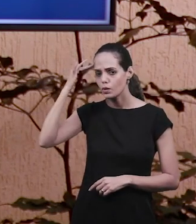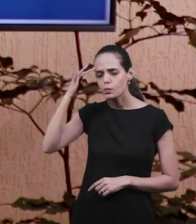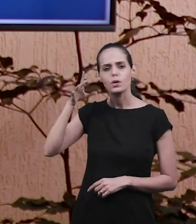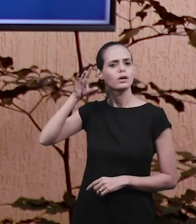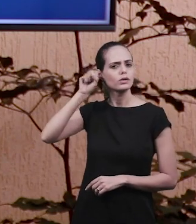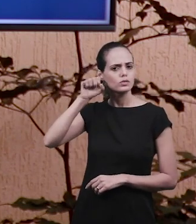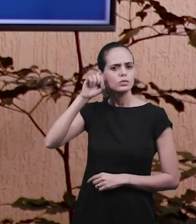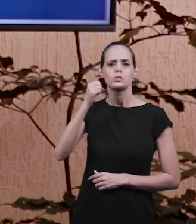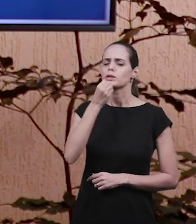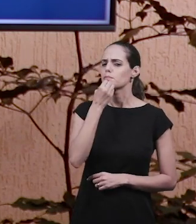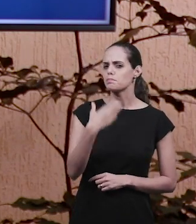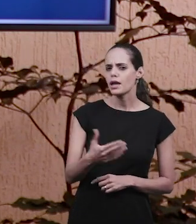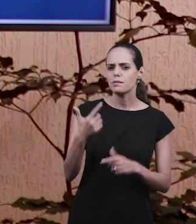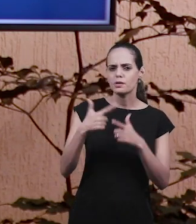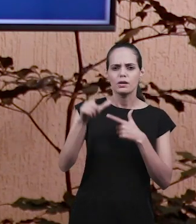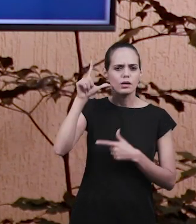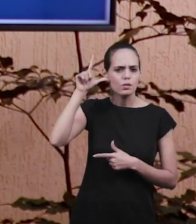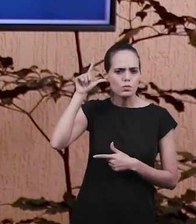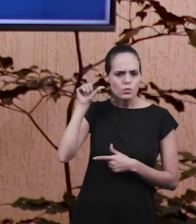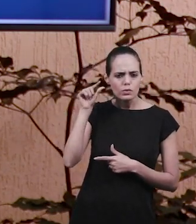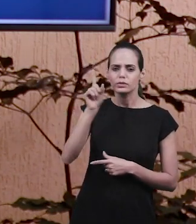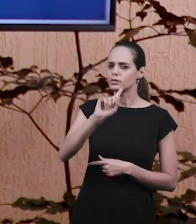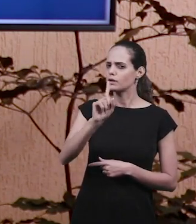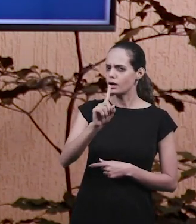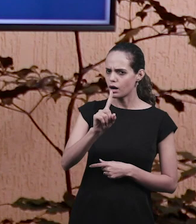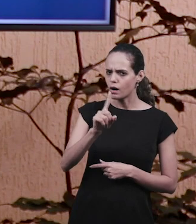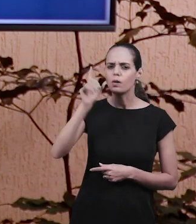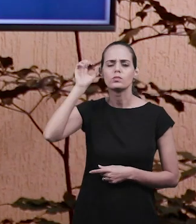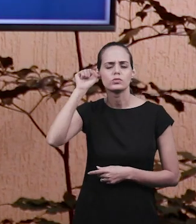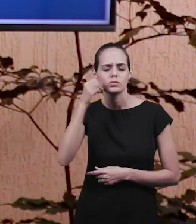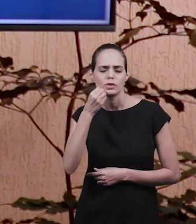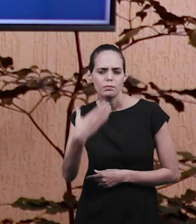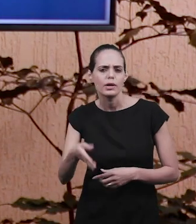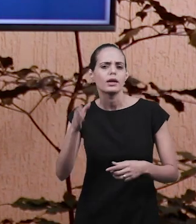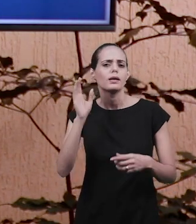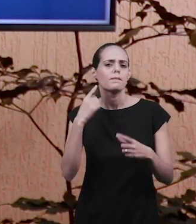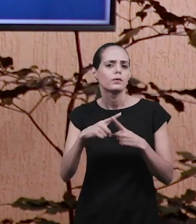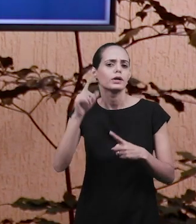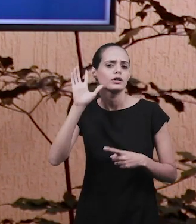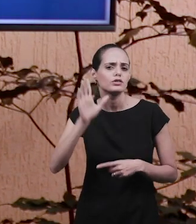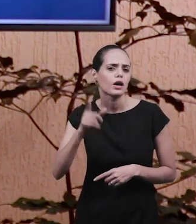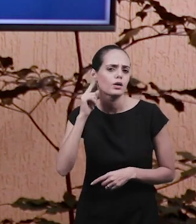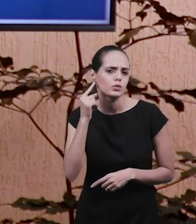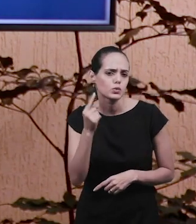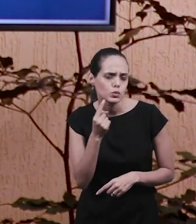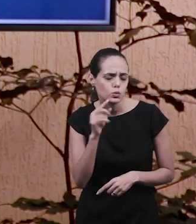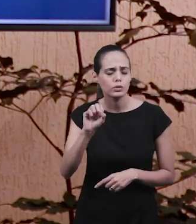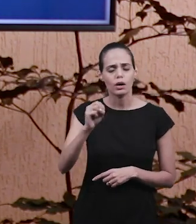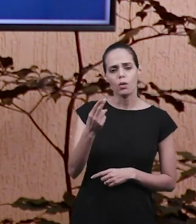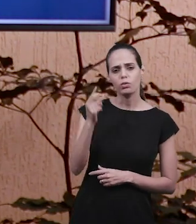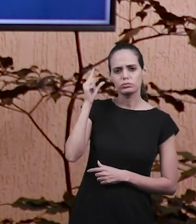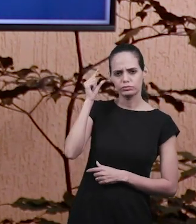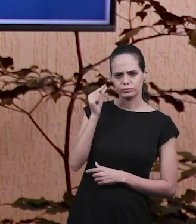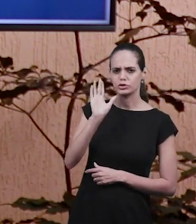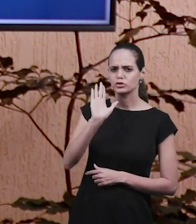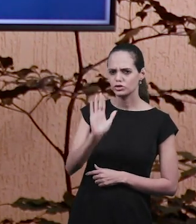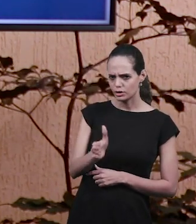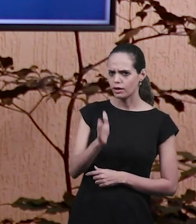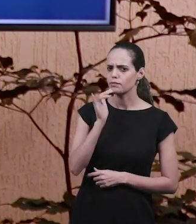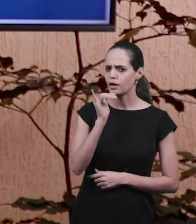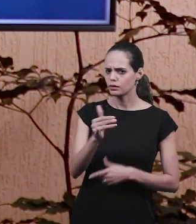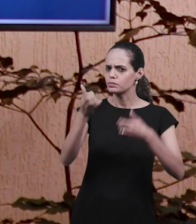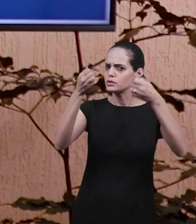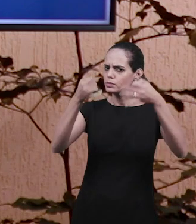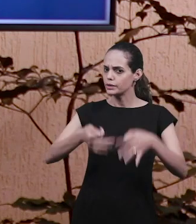bien, qui n'ont pas de problème d'audition. Nous avons déjà parlé de l'enfant qui est sourd et l'enfant qui a une baisse